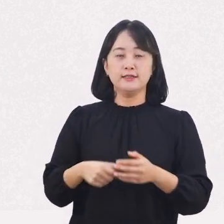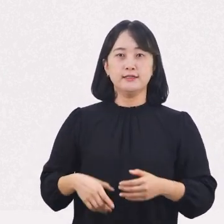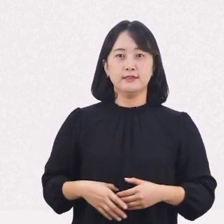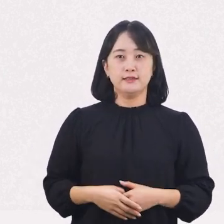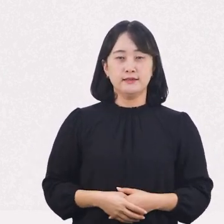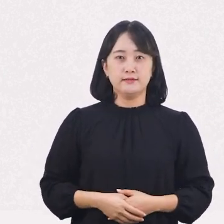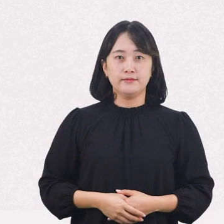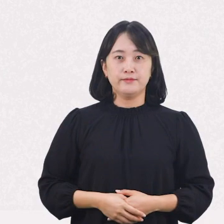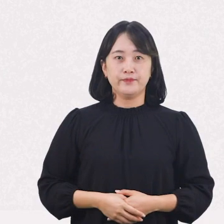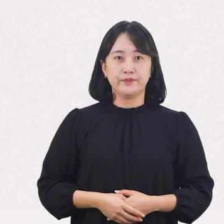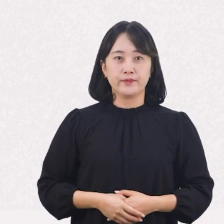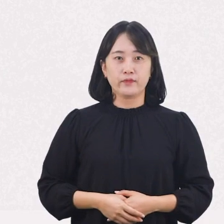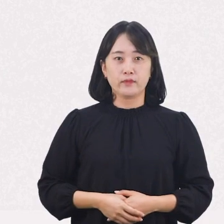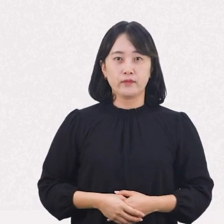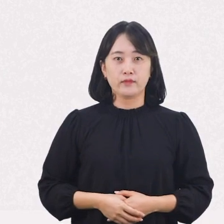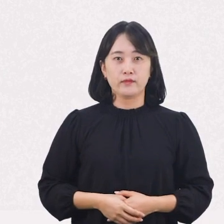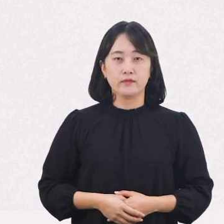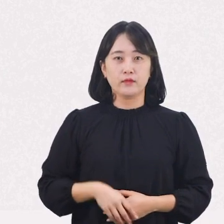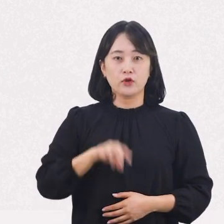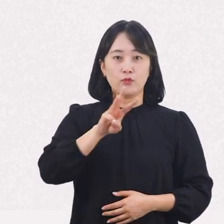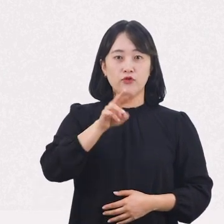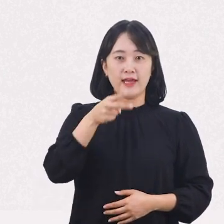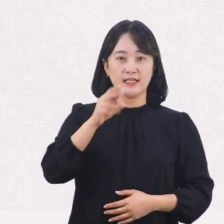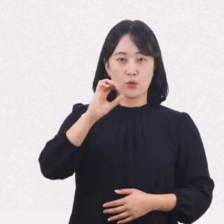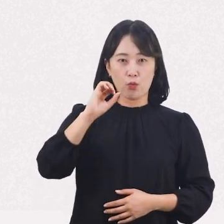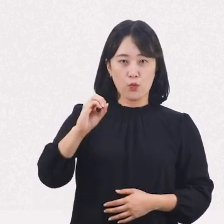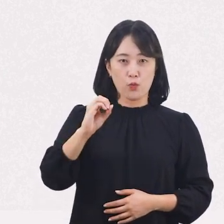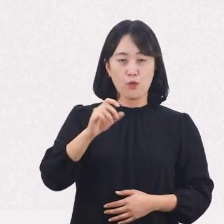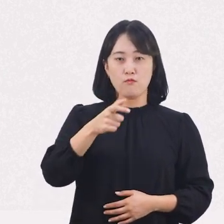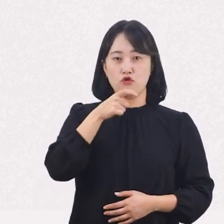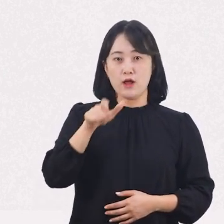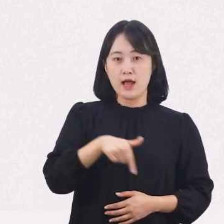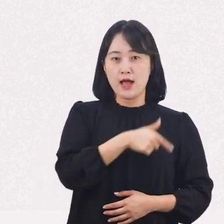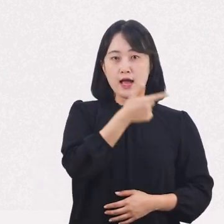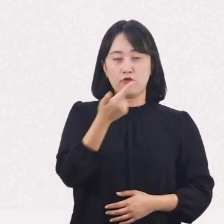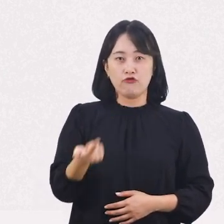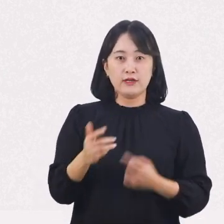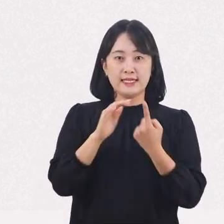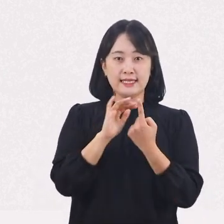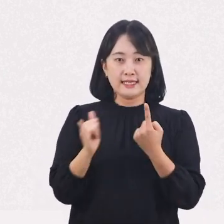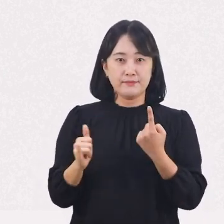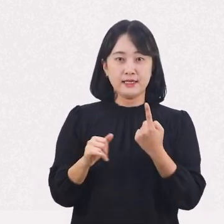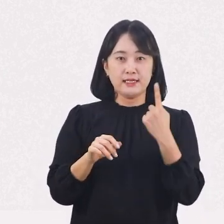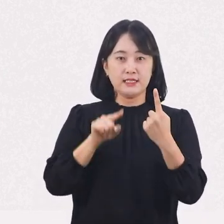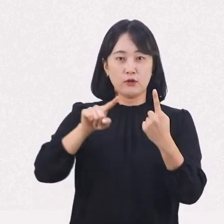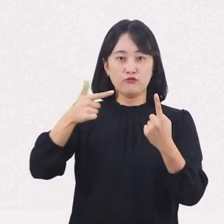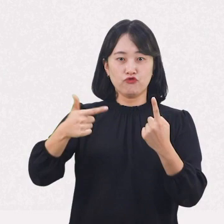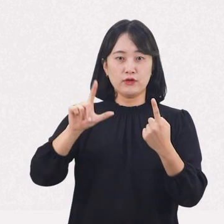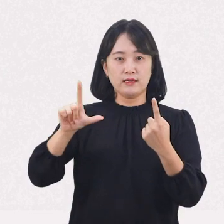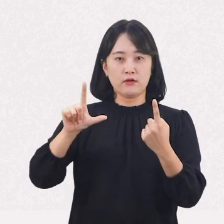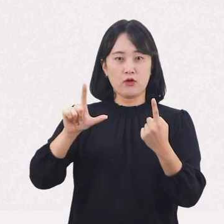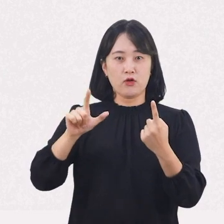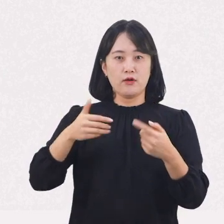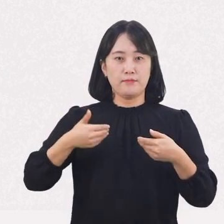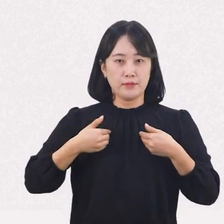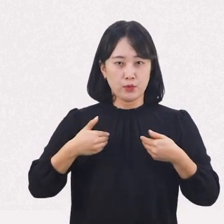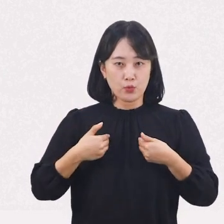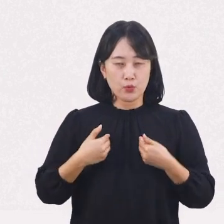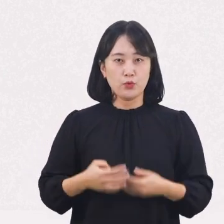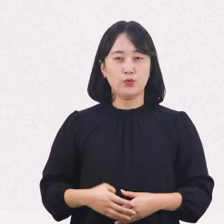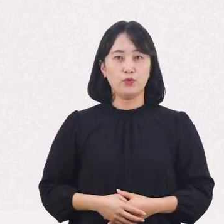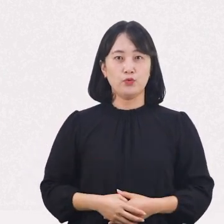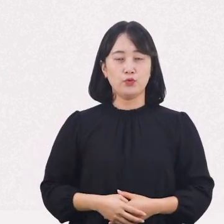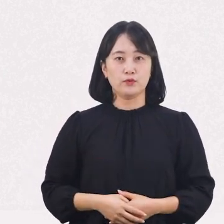하였습니다. WHO 물 하루 권장 섭취량은 인당 1.6리터라고 합니다.